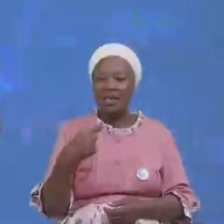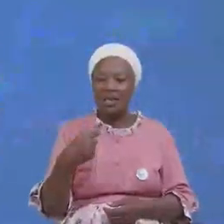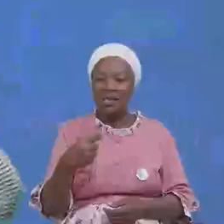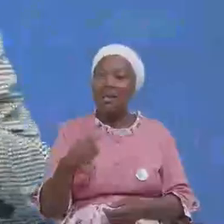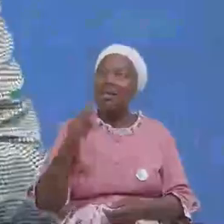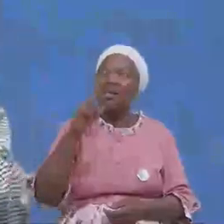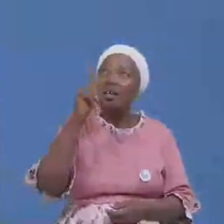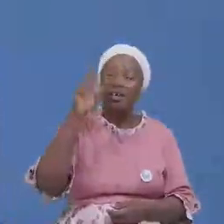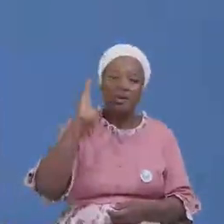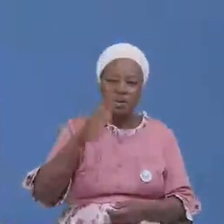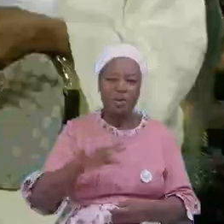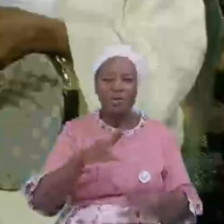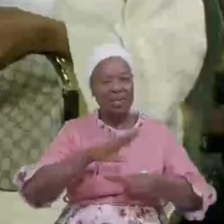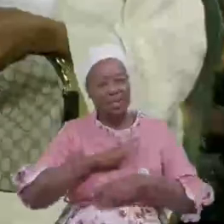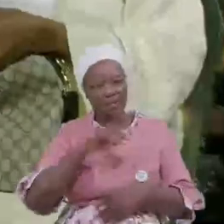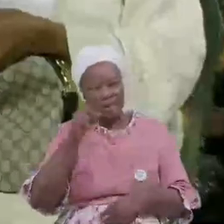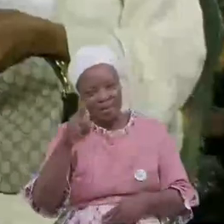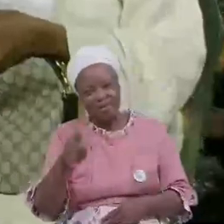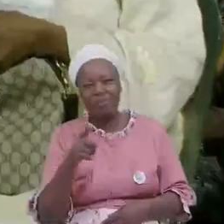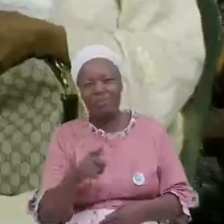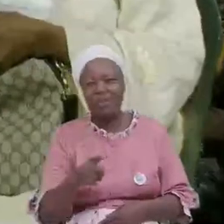Il va te rassasier.